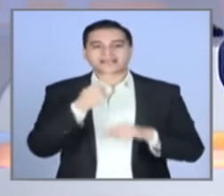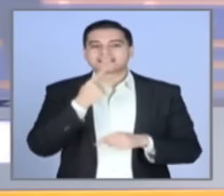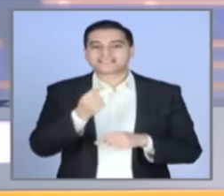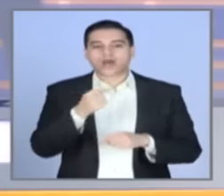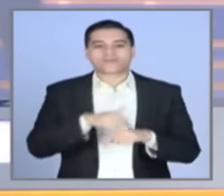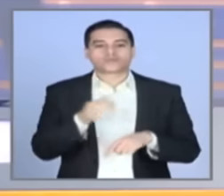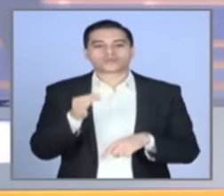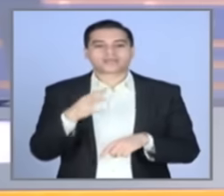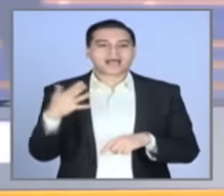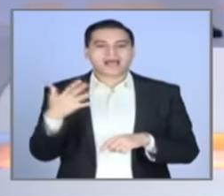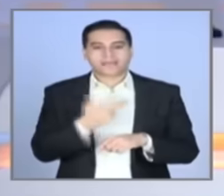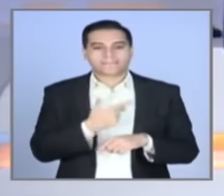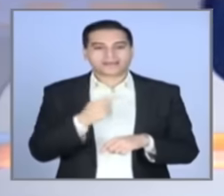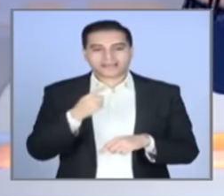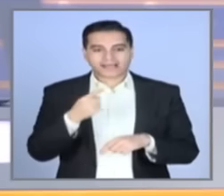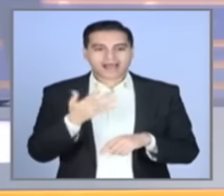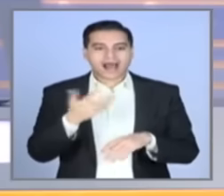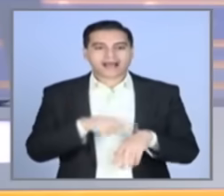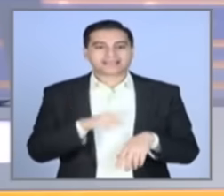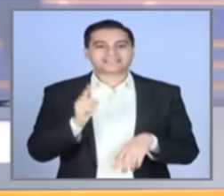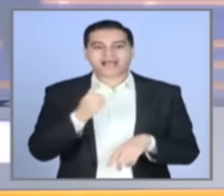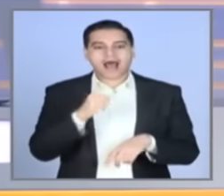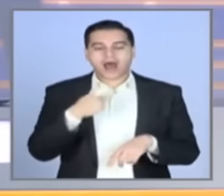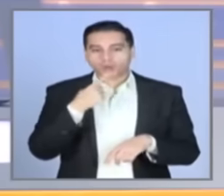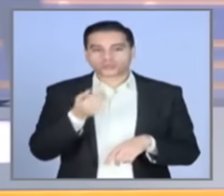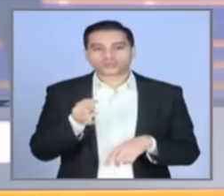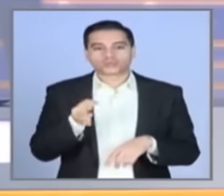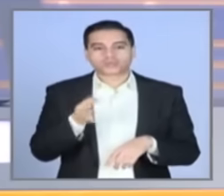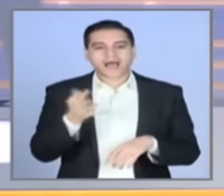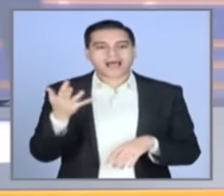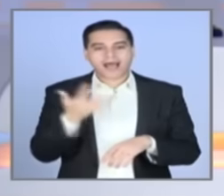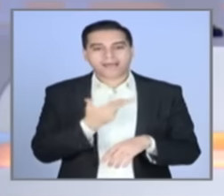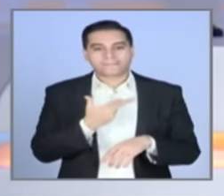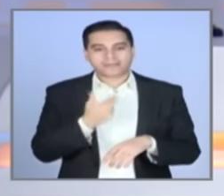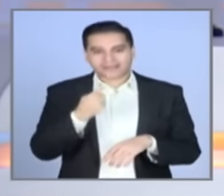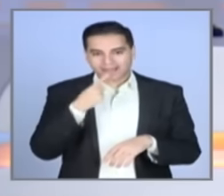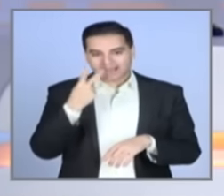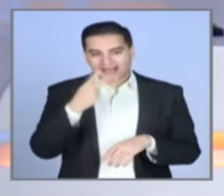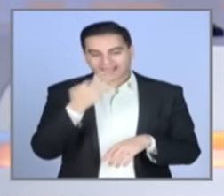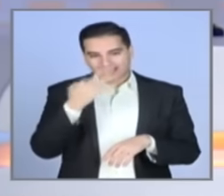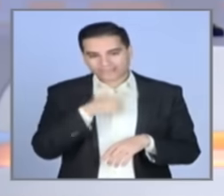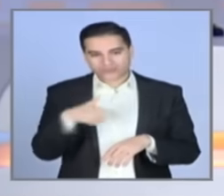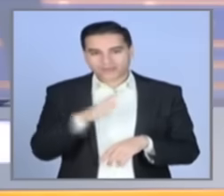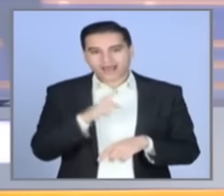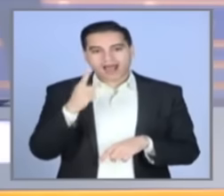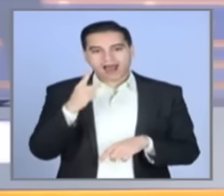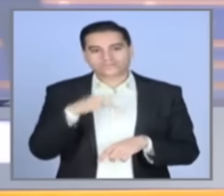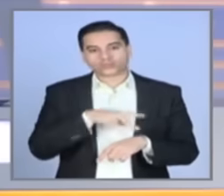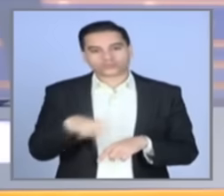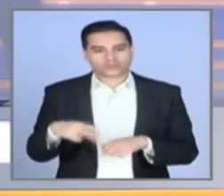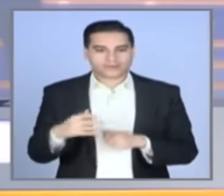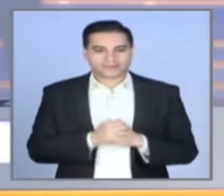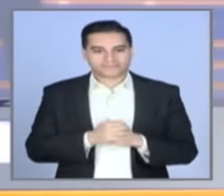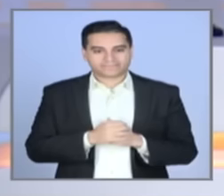الثواني في نصف ساعة؟ أنت حسبتها على ساعة، أنا قلت نصف ساعة. أنت قلت 3600، هي